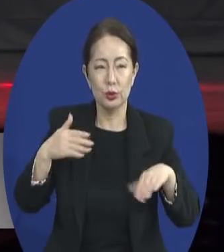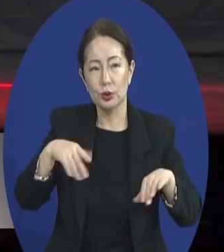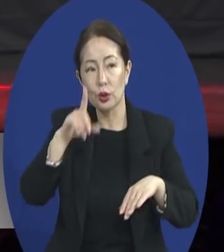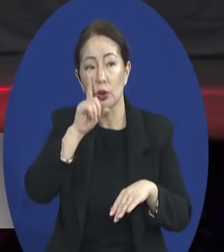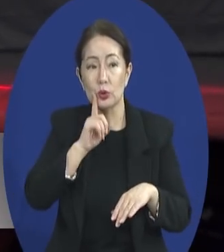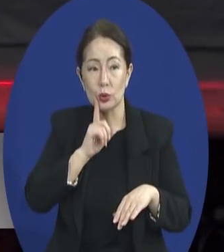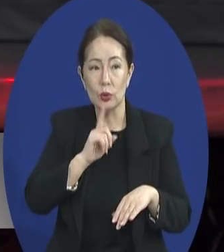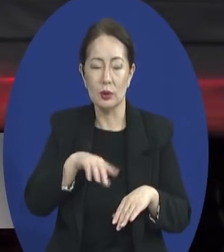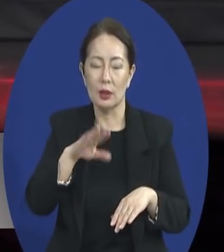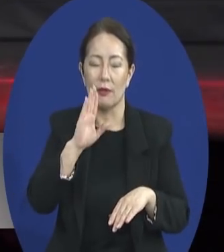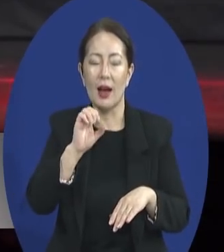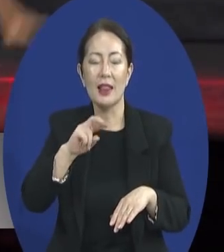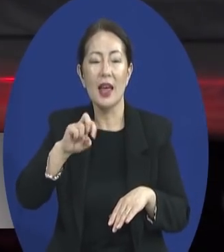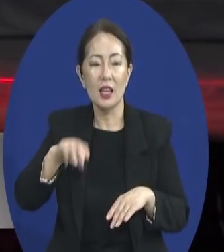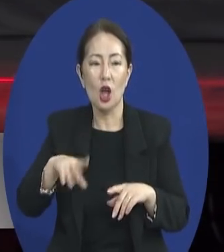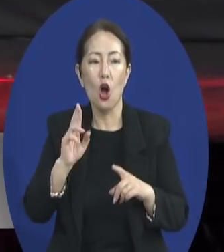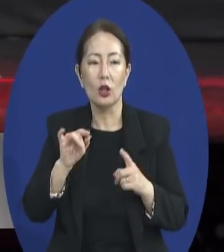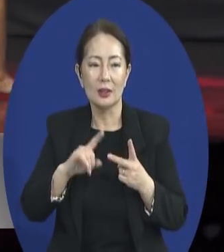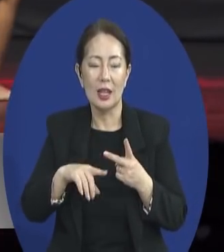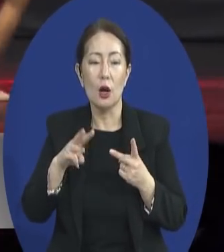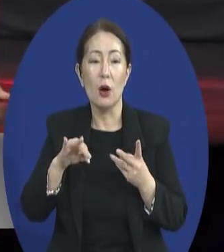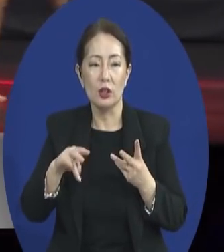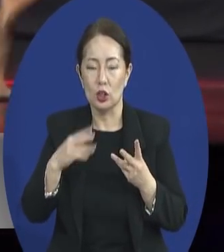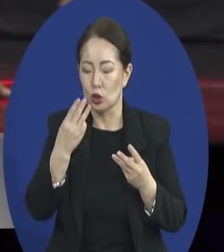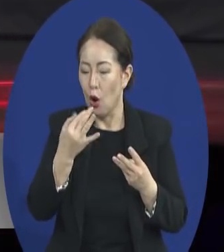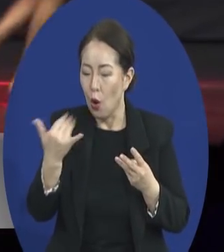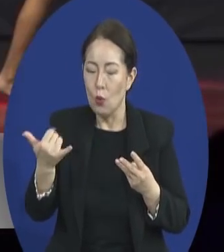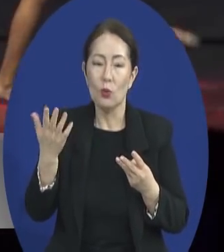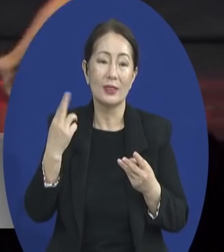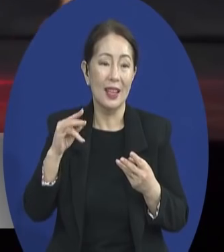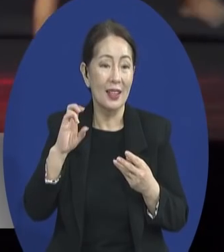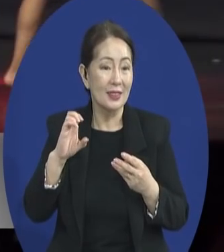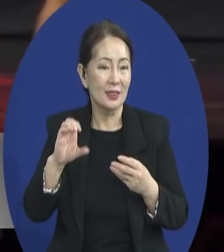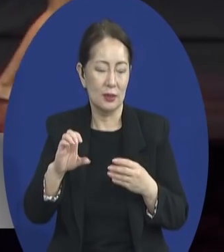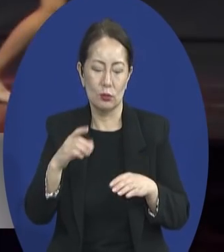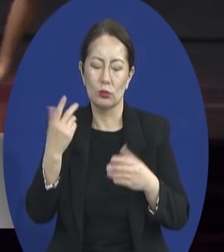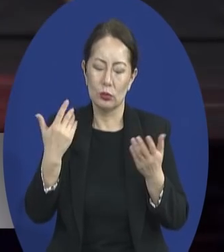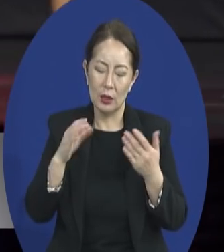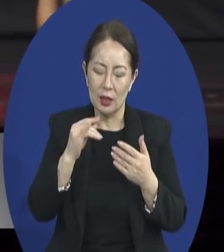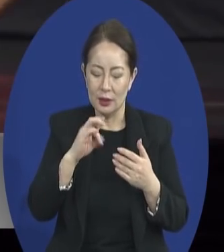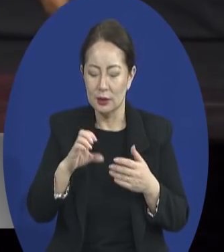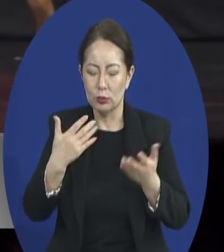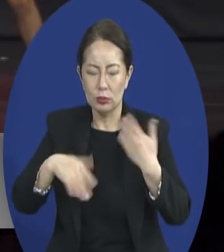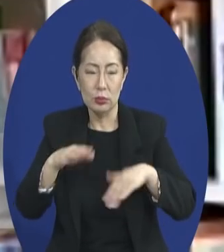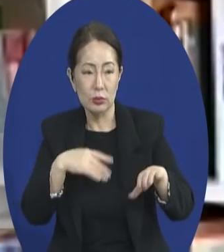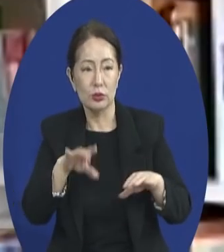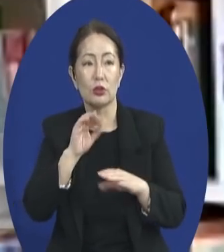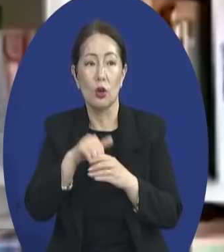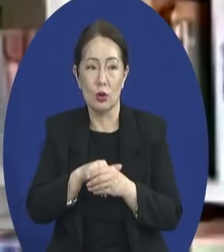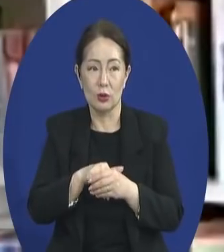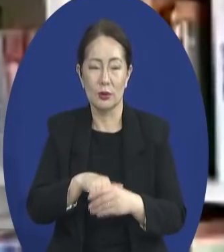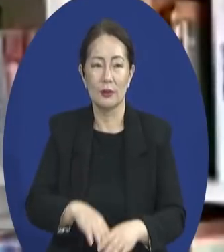гэлээ. Балет, контемпорари, модерн, шоу, дэнс зэрэг бүжгийн төрлөөр хичээлдэг байна.